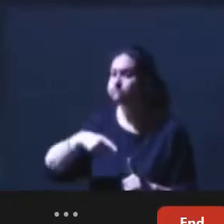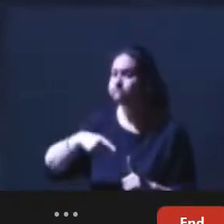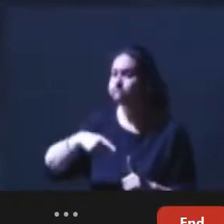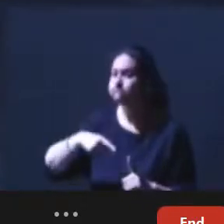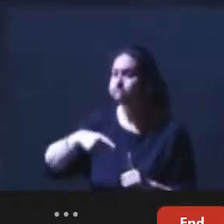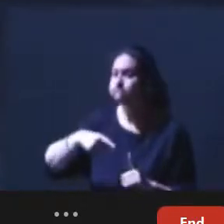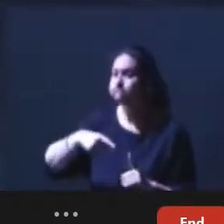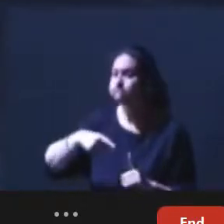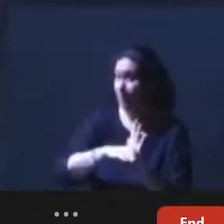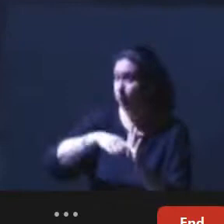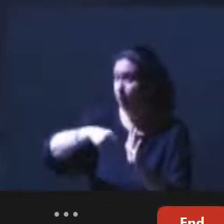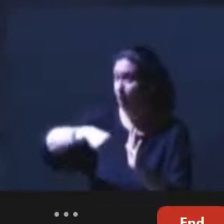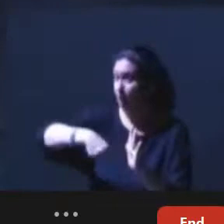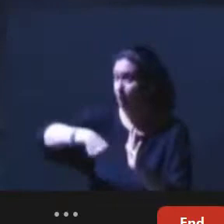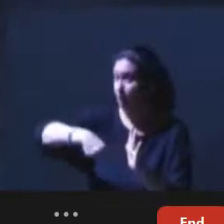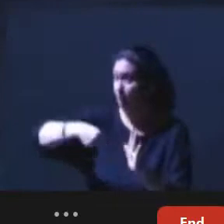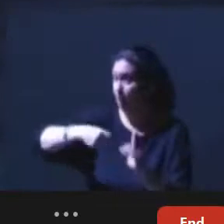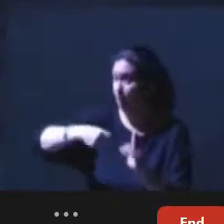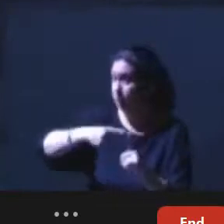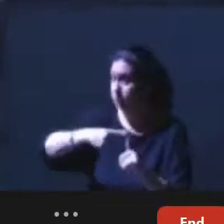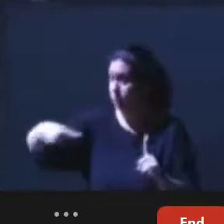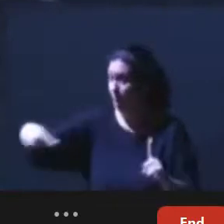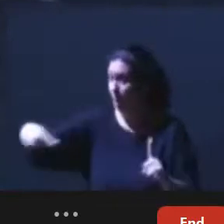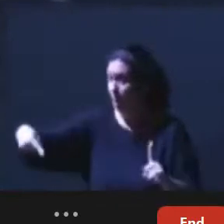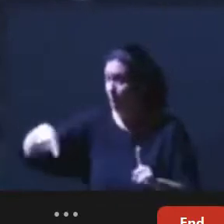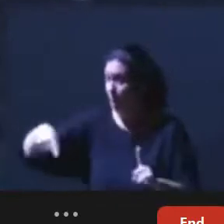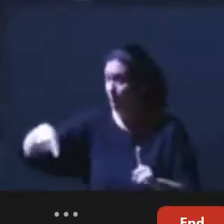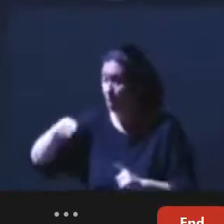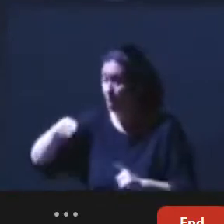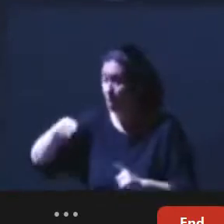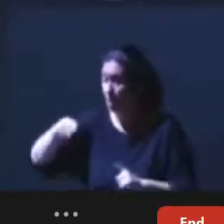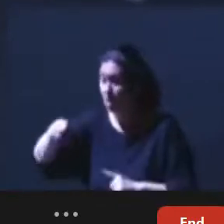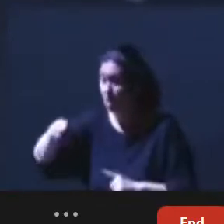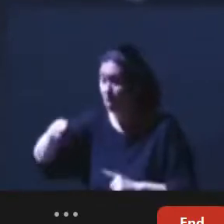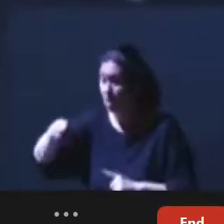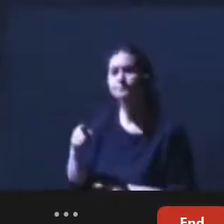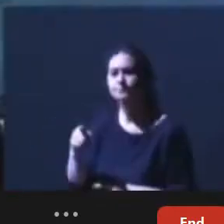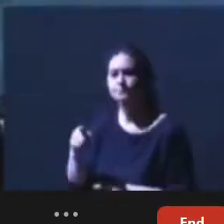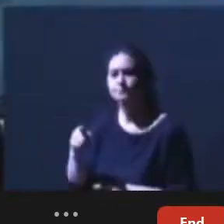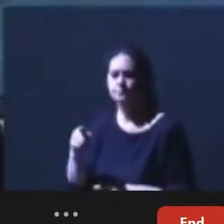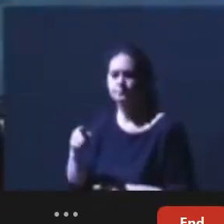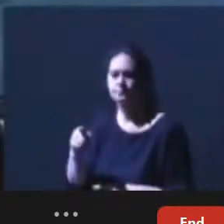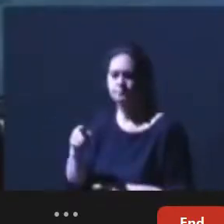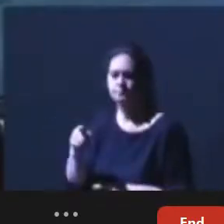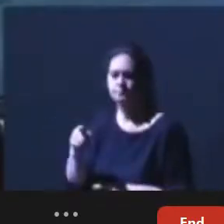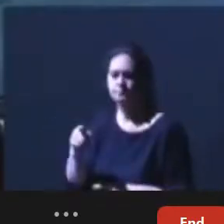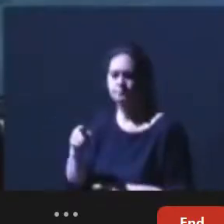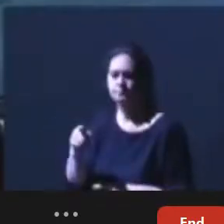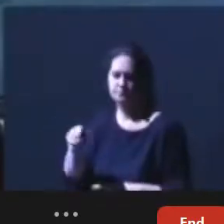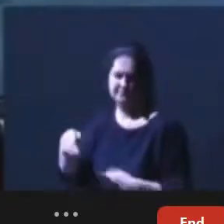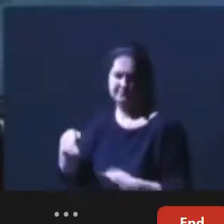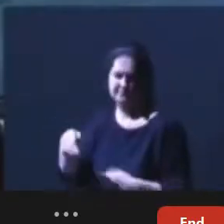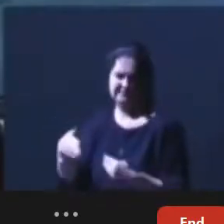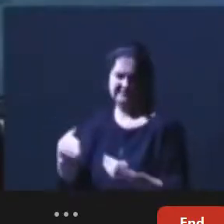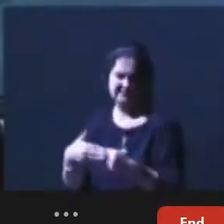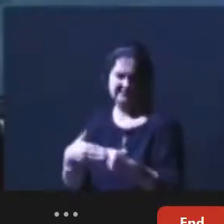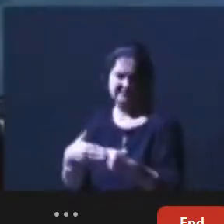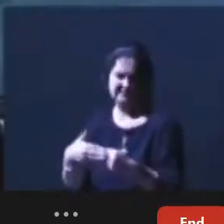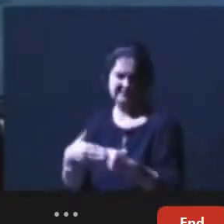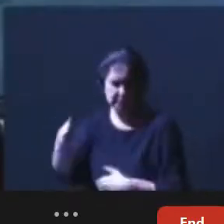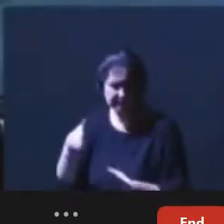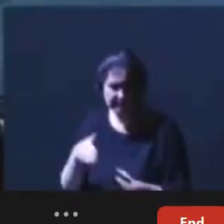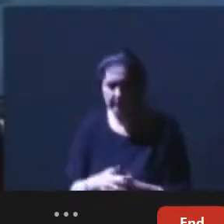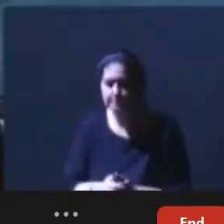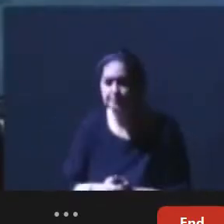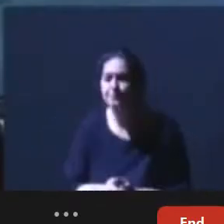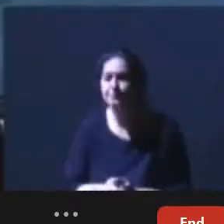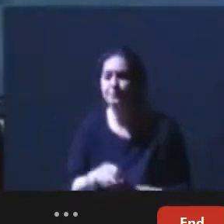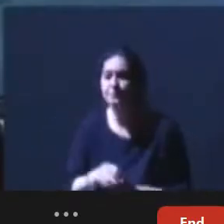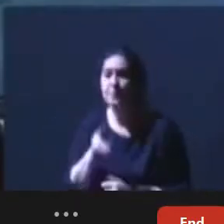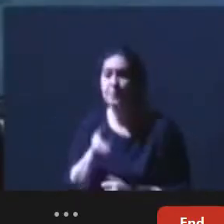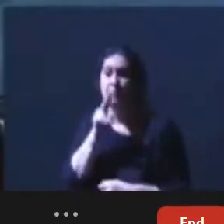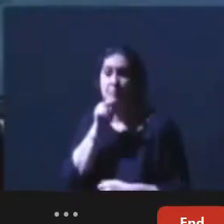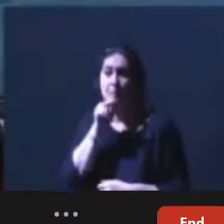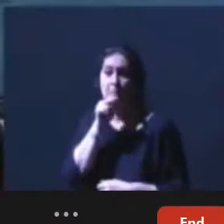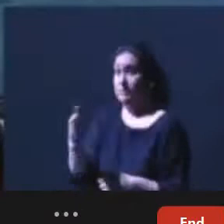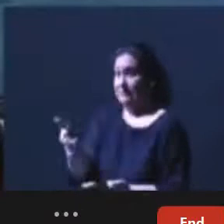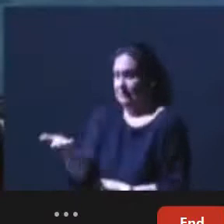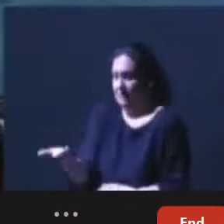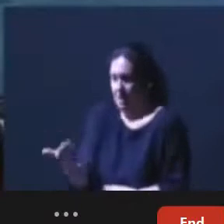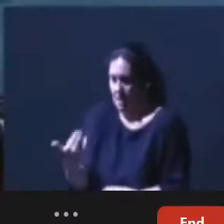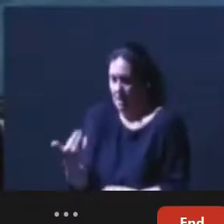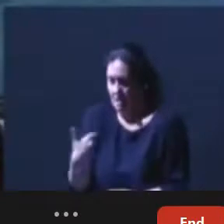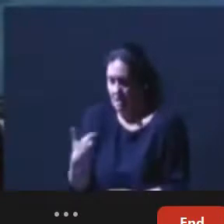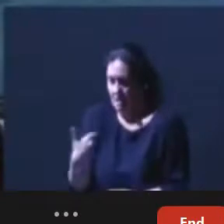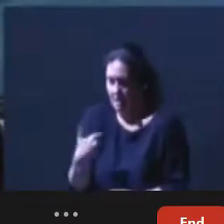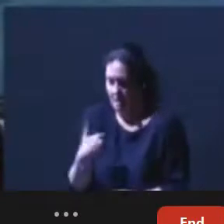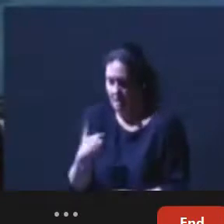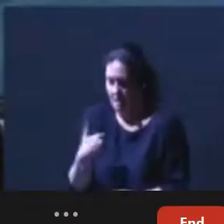được cái đề xuất trong 5 năm. Đấy, không có nhiều người đầu tư cộng đồng lắm, thì chúng ta đang nói về vấn đề điện hay là gì,